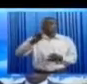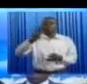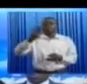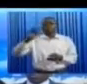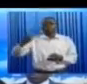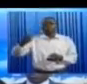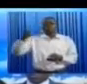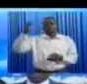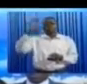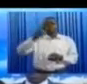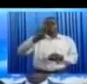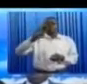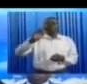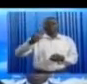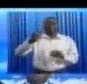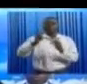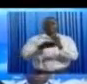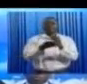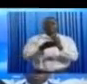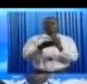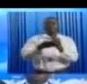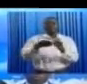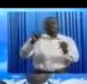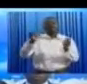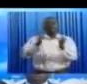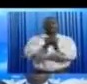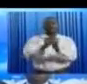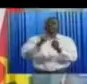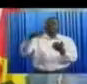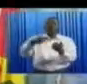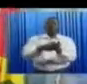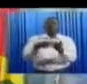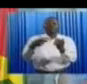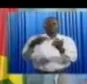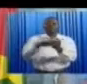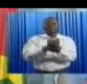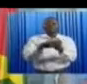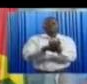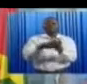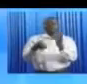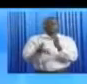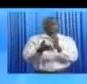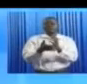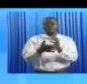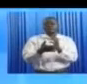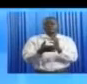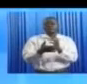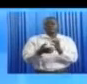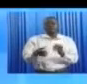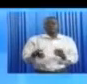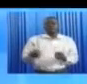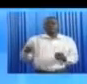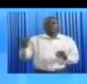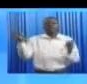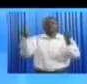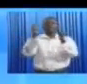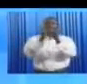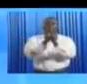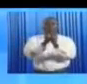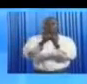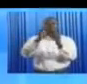donc pouvoir avoir une bancarisation avec les nouvelles technologies liées à la téléphonie mobile. Une